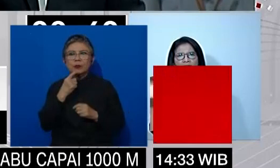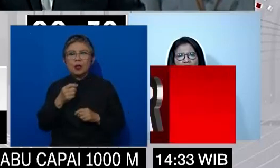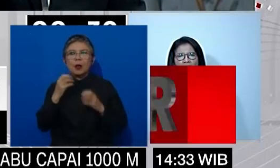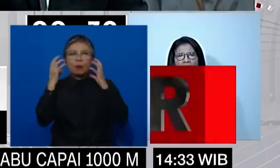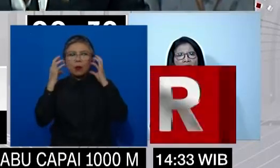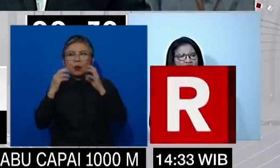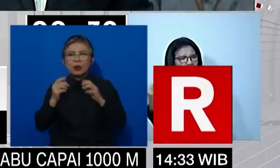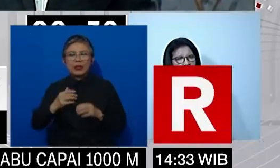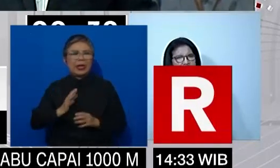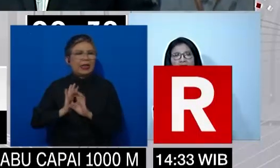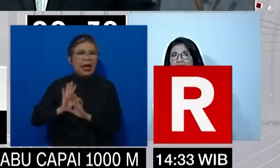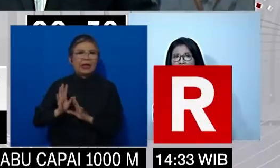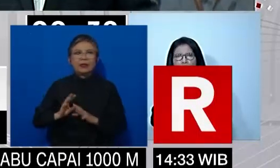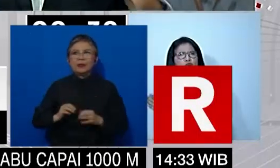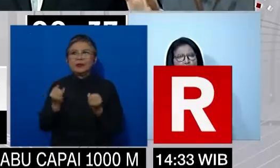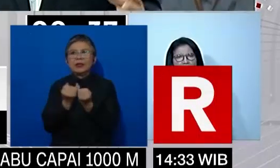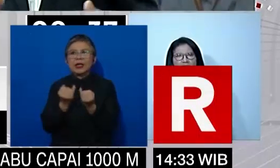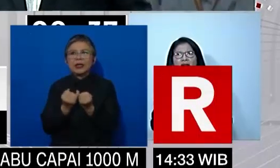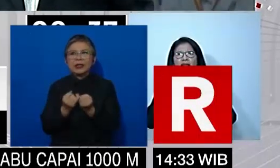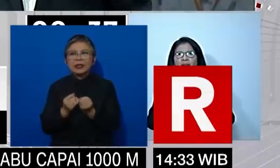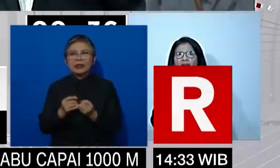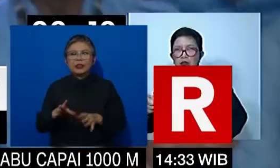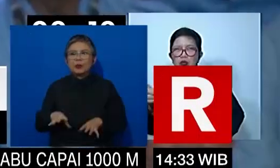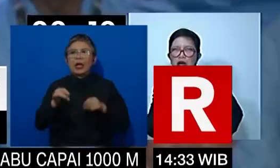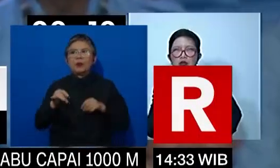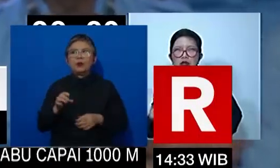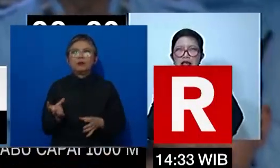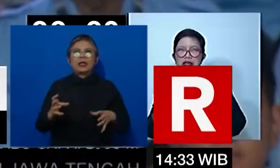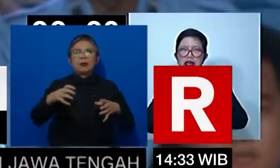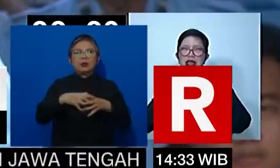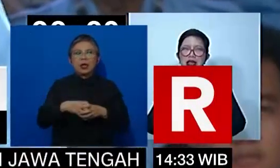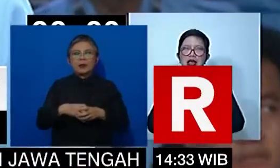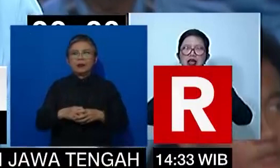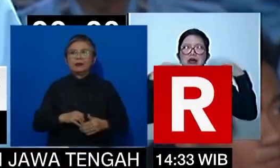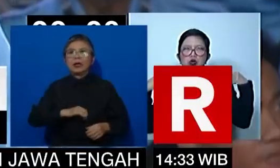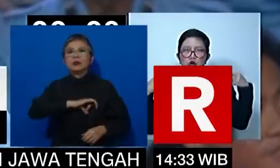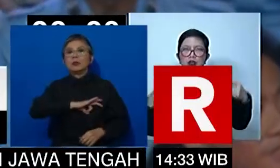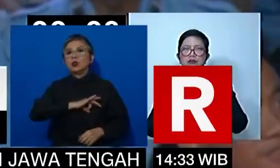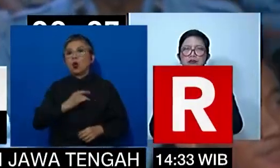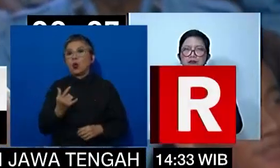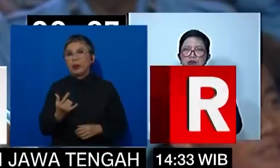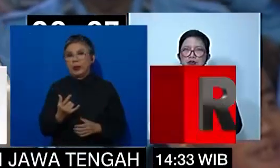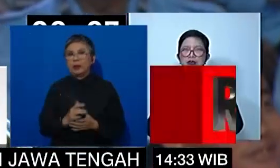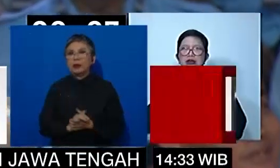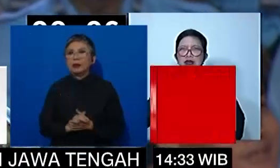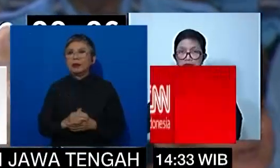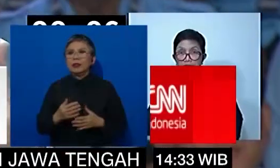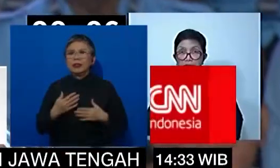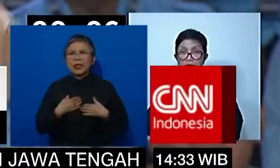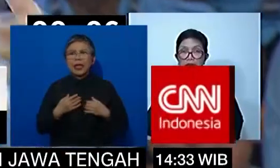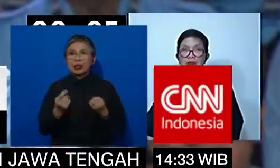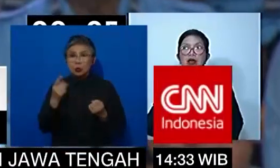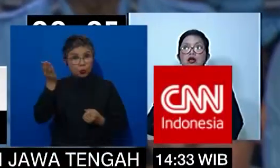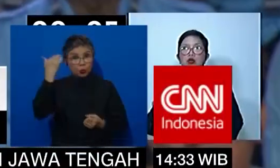Prabowo tidak tahan menjadi oposisi sehingga memilih bergabung dalam kabinet Jokowi. Saya waktu itu